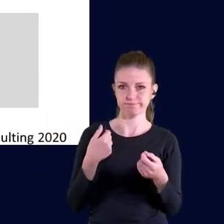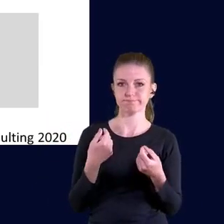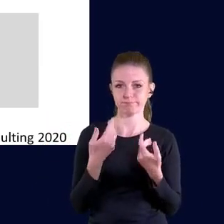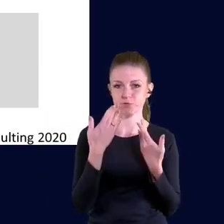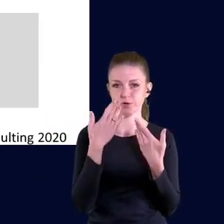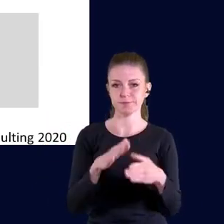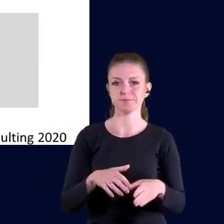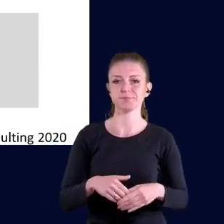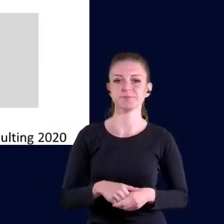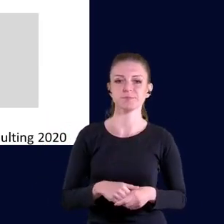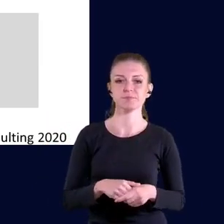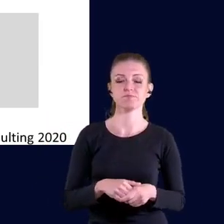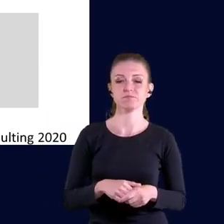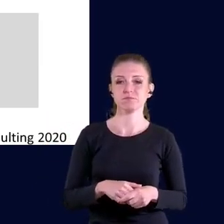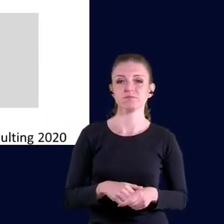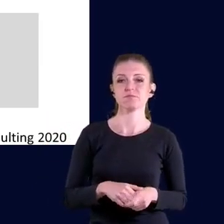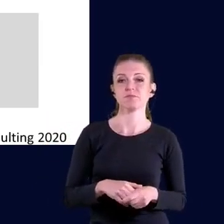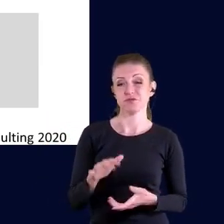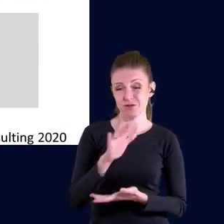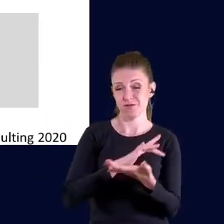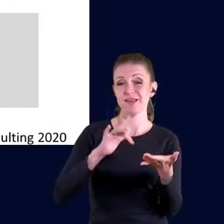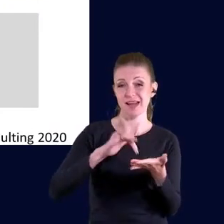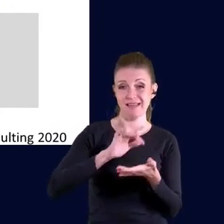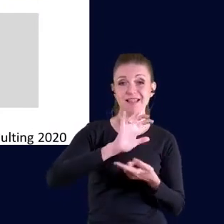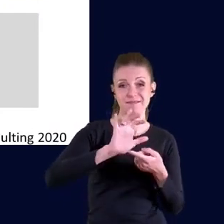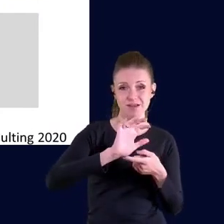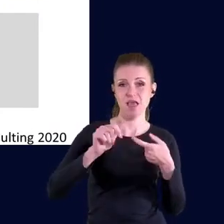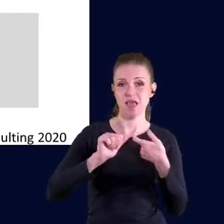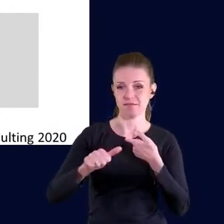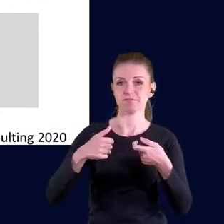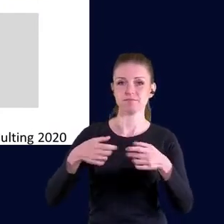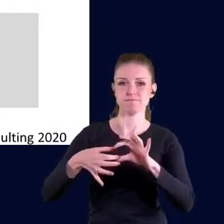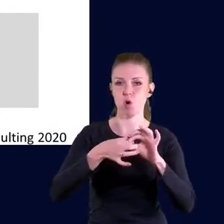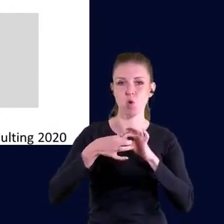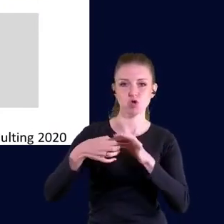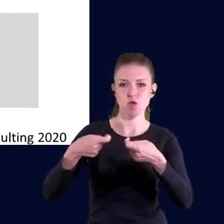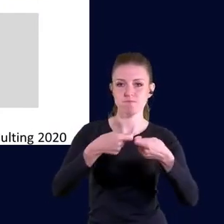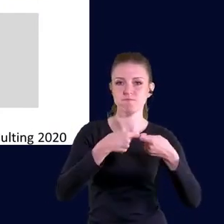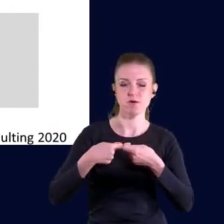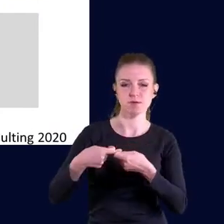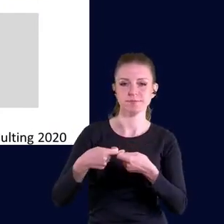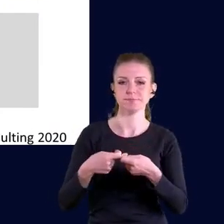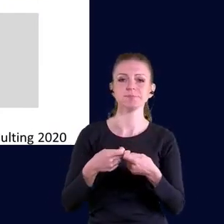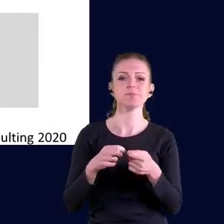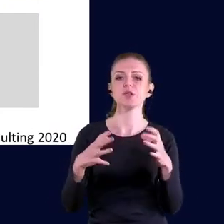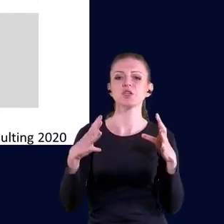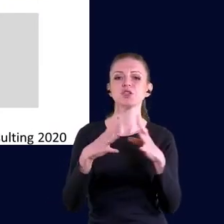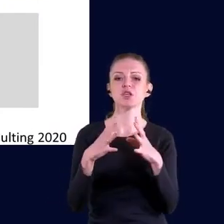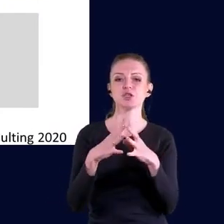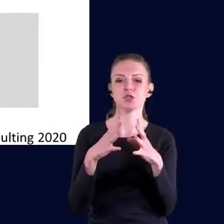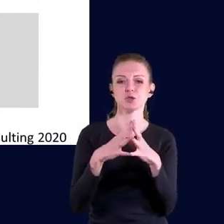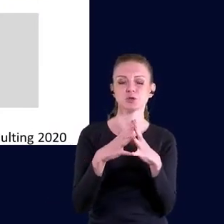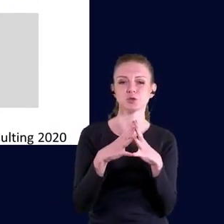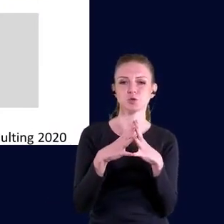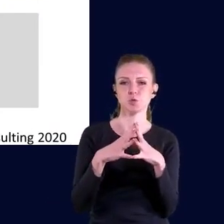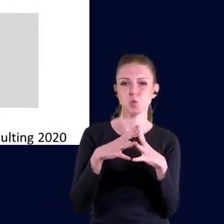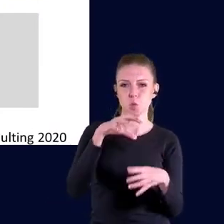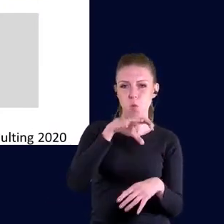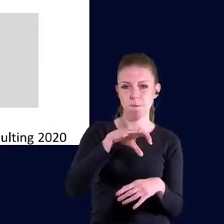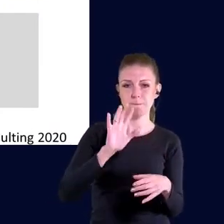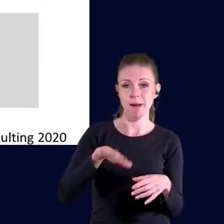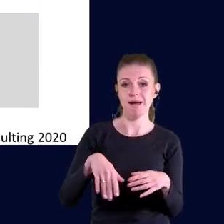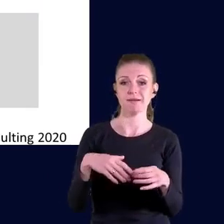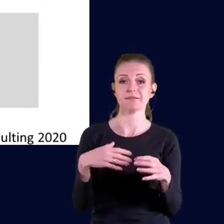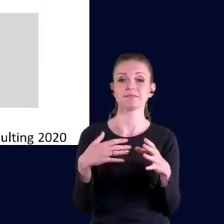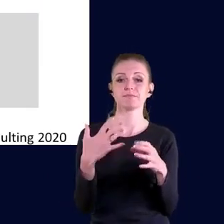wydawniczy jest się nieskonsolidowany 10 największych grup posiada 53 procent rynku a